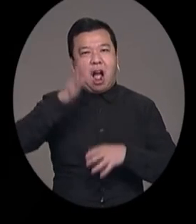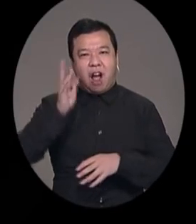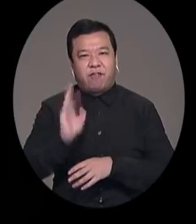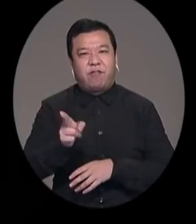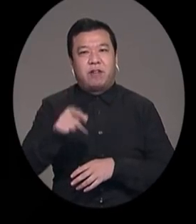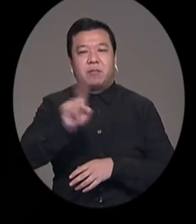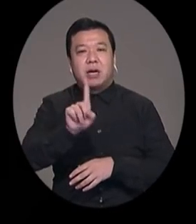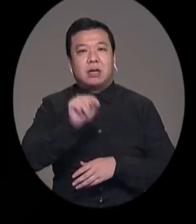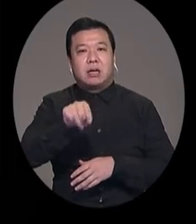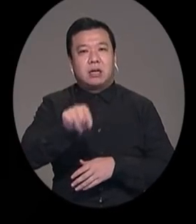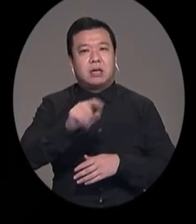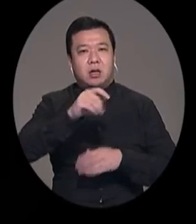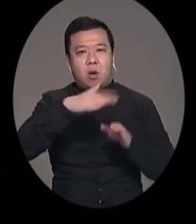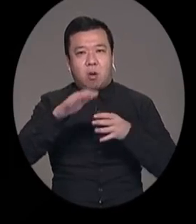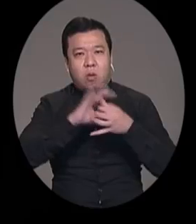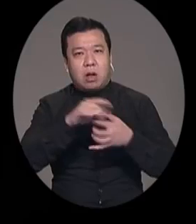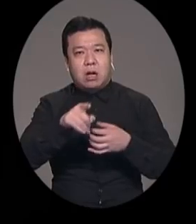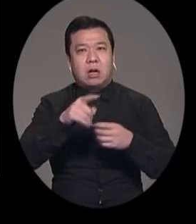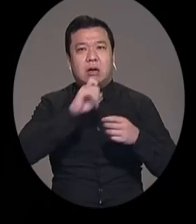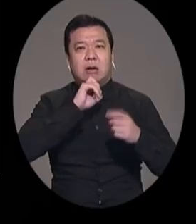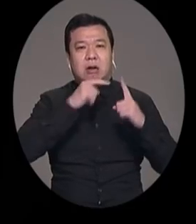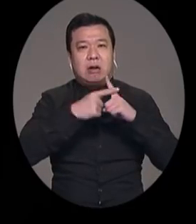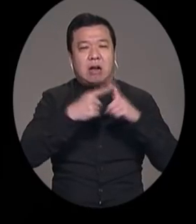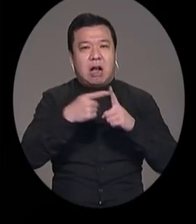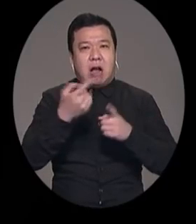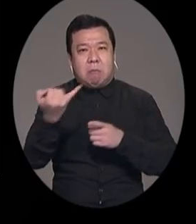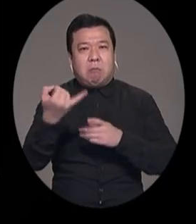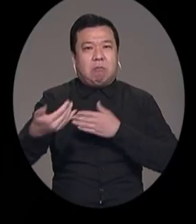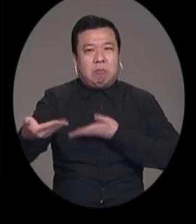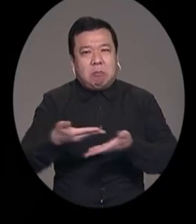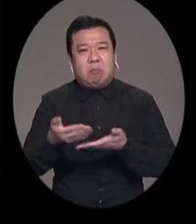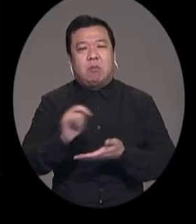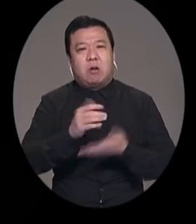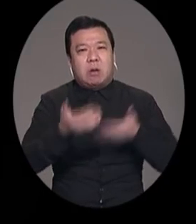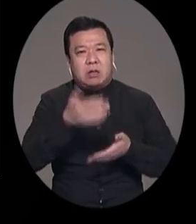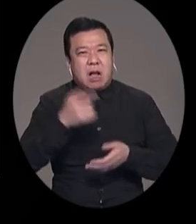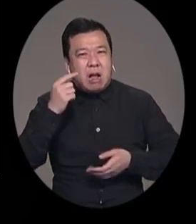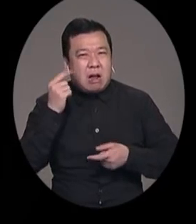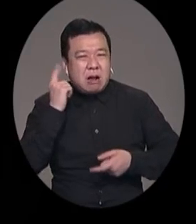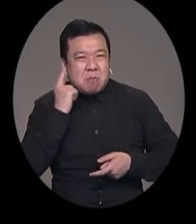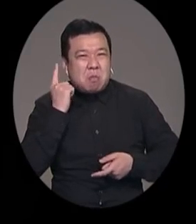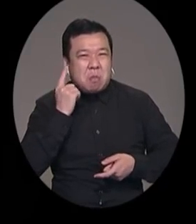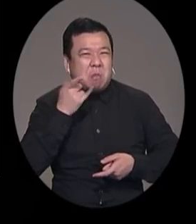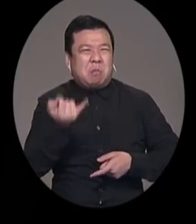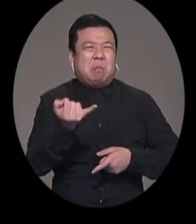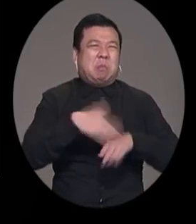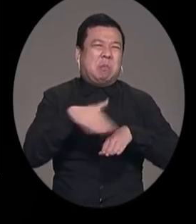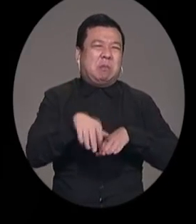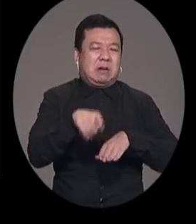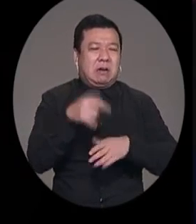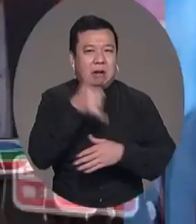令另外就指出，海關人員不應該同不良分子交往，或者去一些名聲不好的場